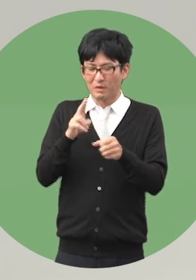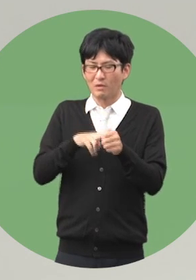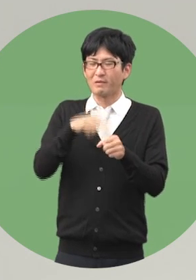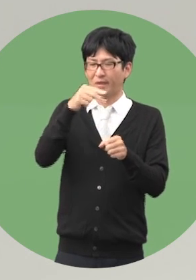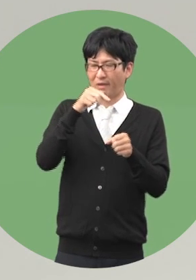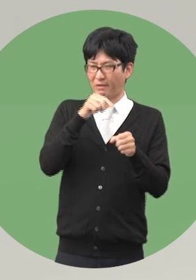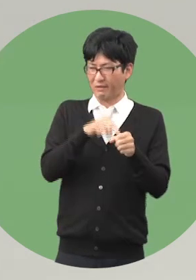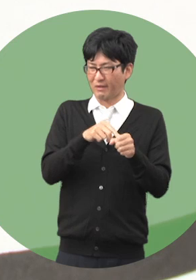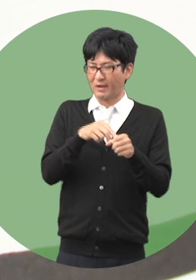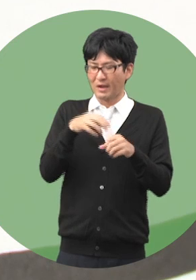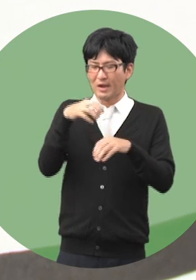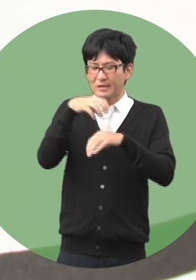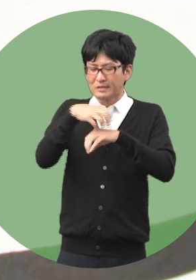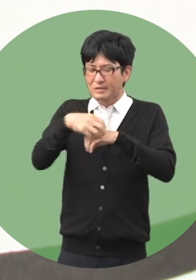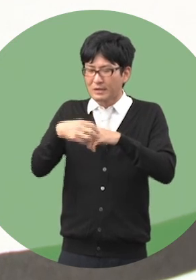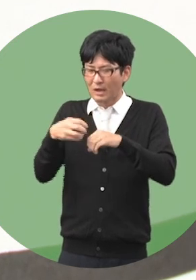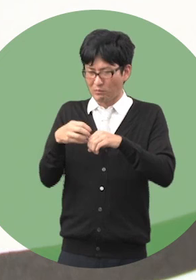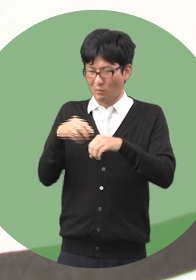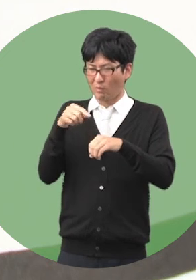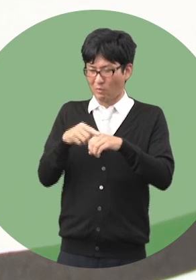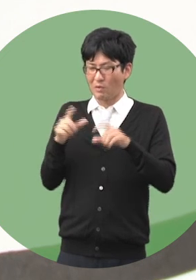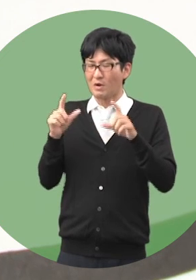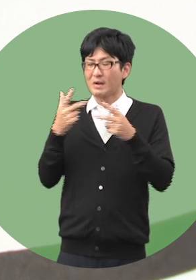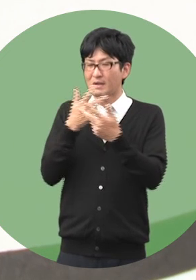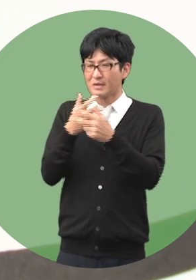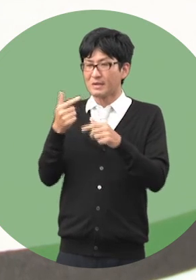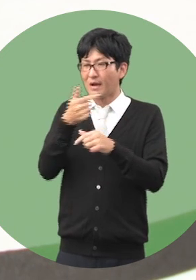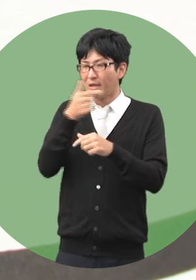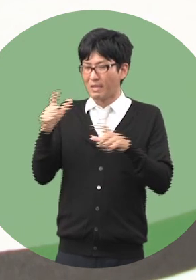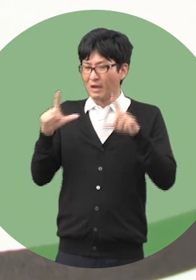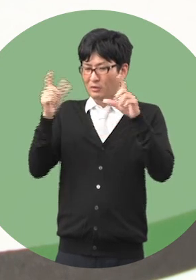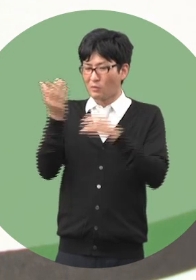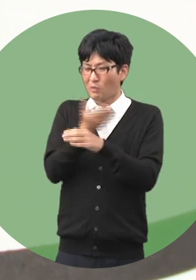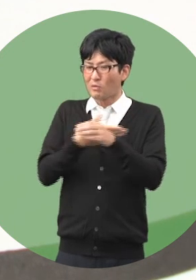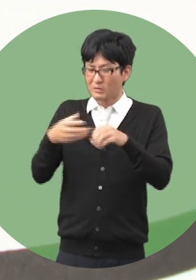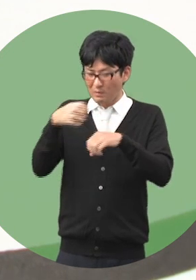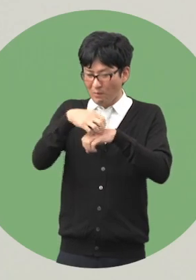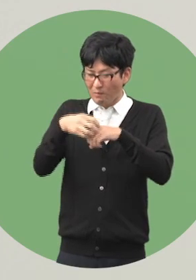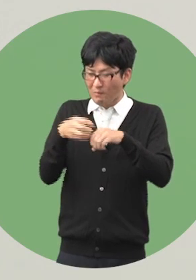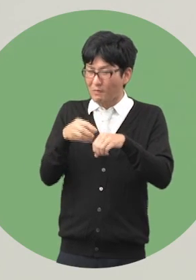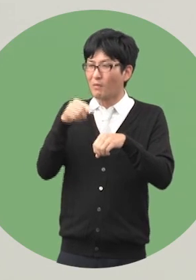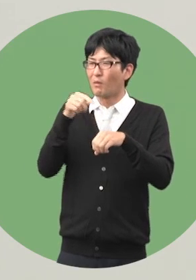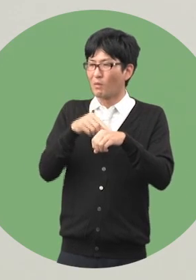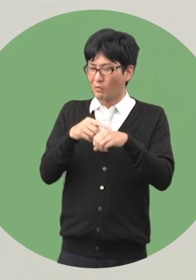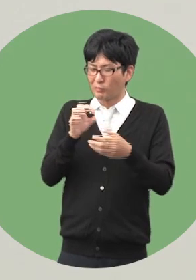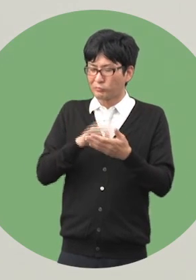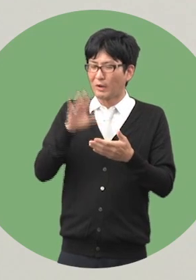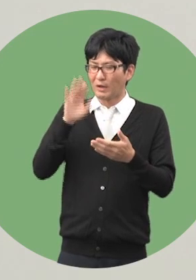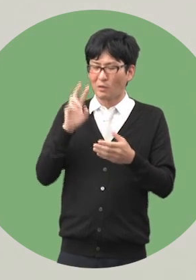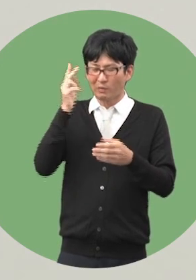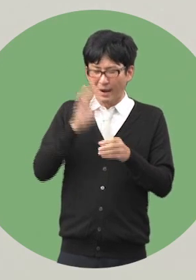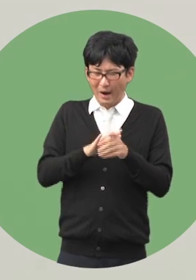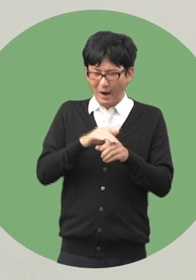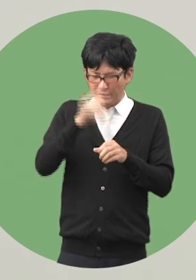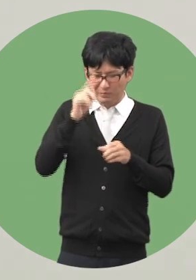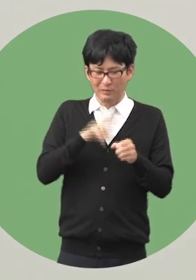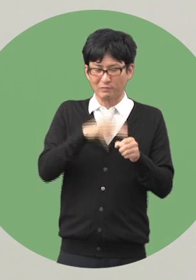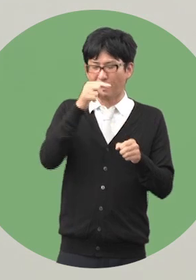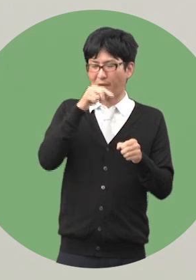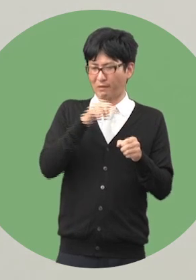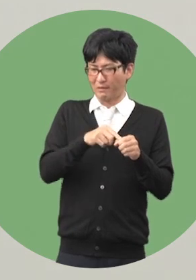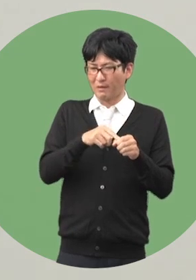。北大東島のじゃがいもを使った沖縄で初めての本格じゃがいも焼酎です。キレが